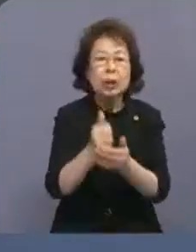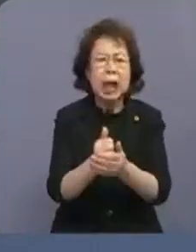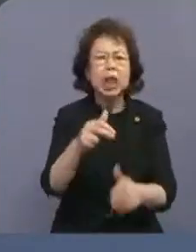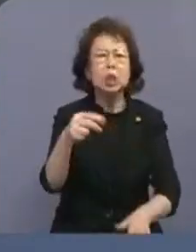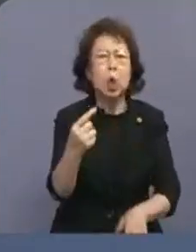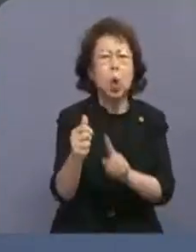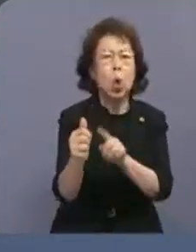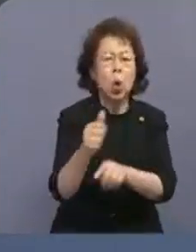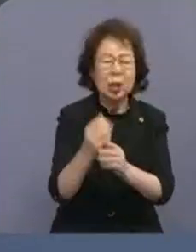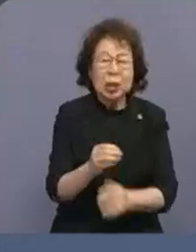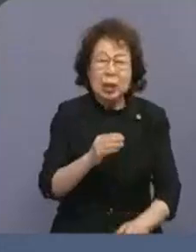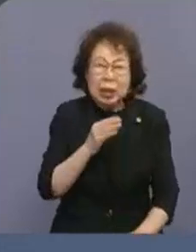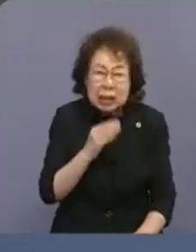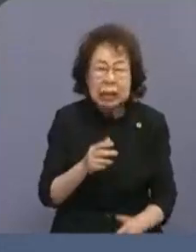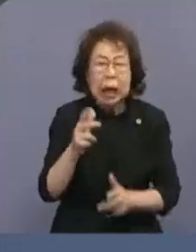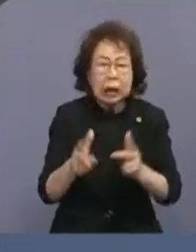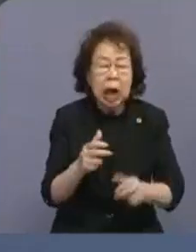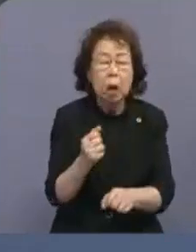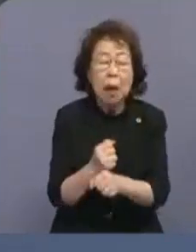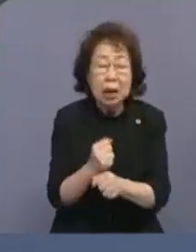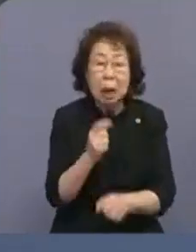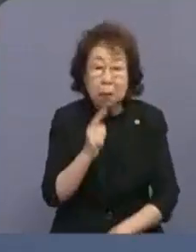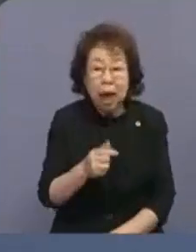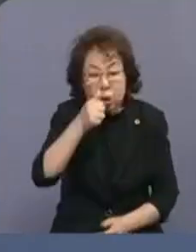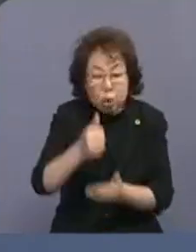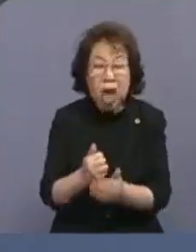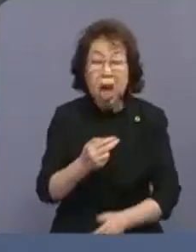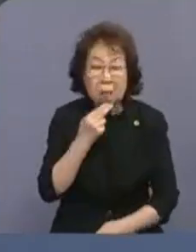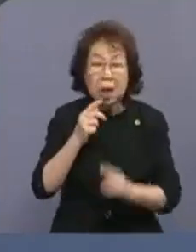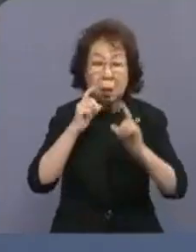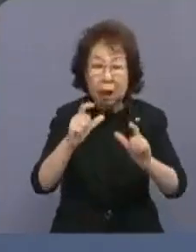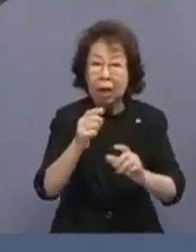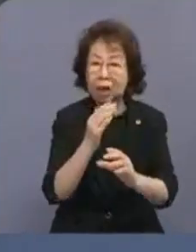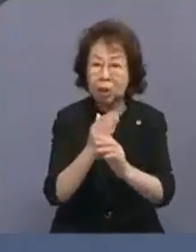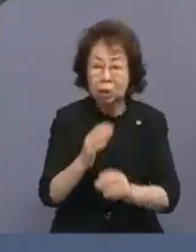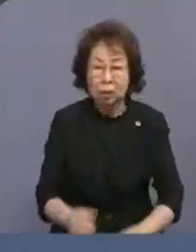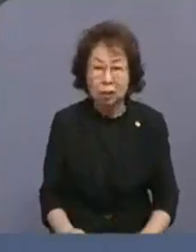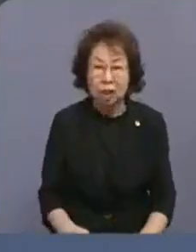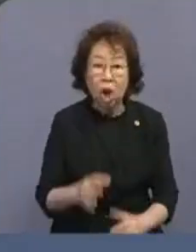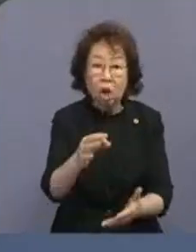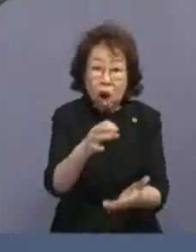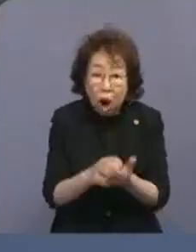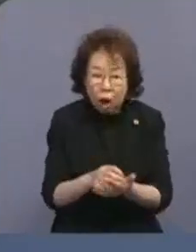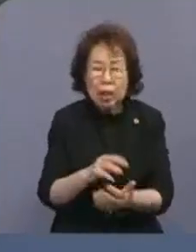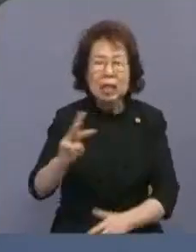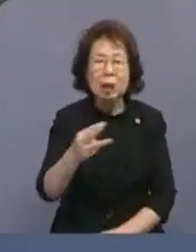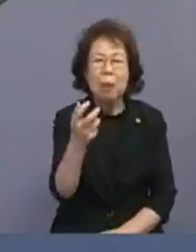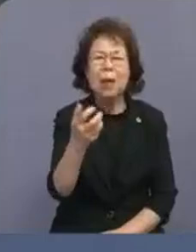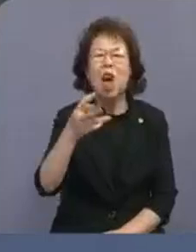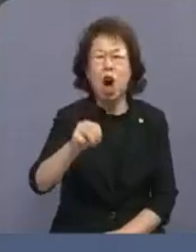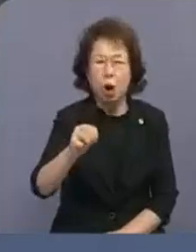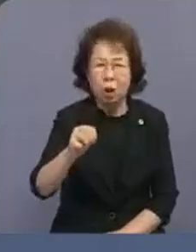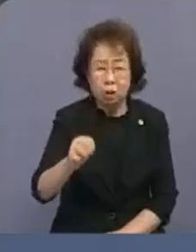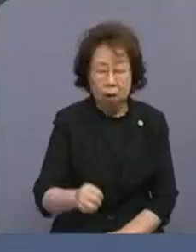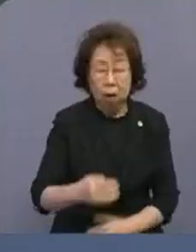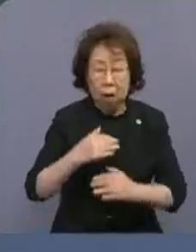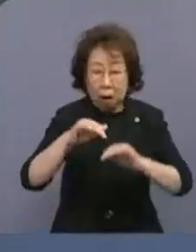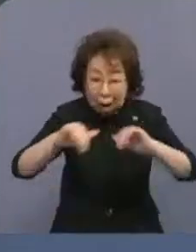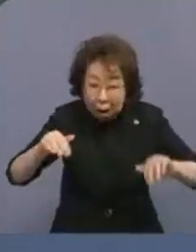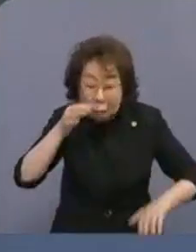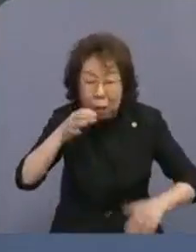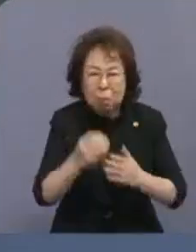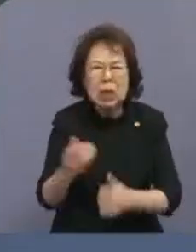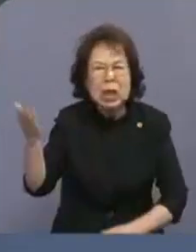조씨는 진짜 사업을 하려 했다며 혐의를 부인하고 있습니다 가로챈 돈만 380여권 알고보니